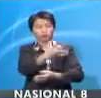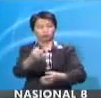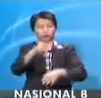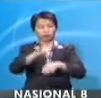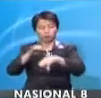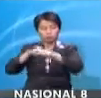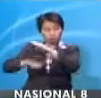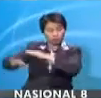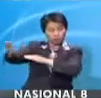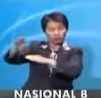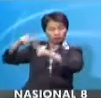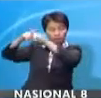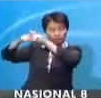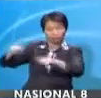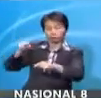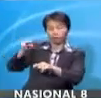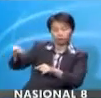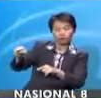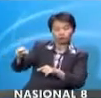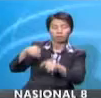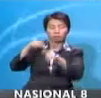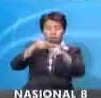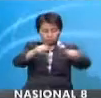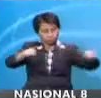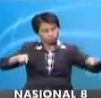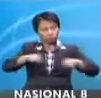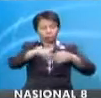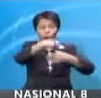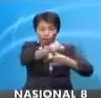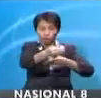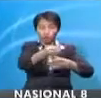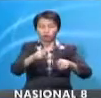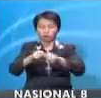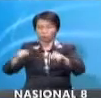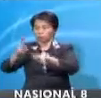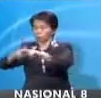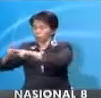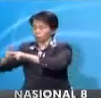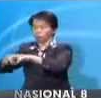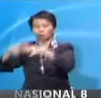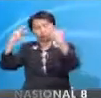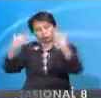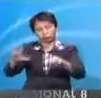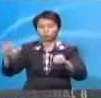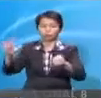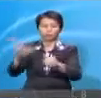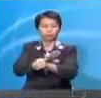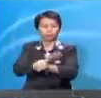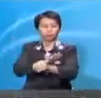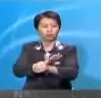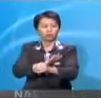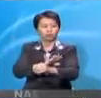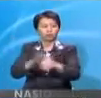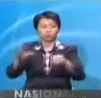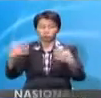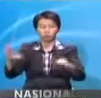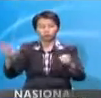di dalam auditorium perdana, ruang dan juga tempat duduk sudah pun dipenuhi oleh bukan